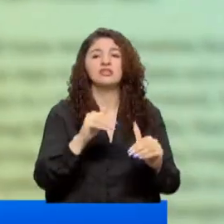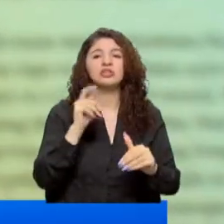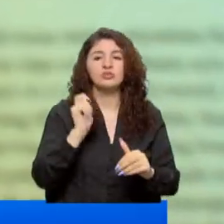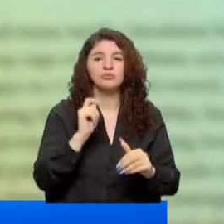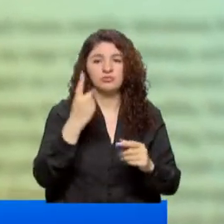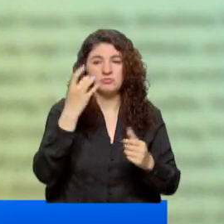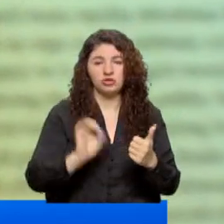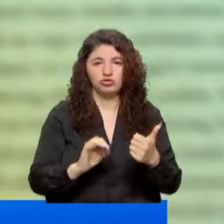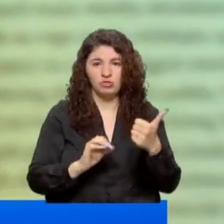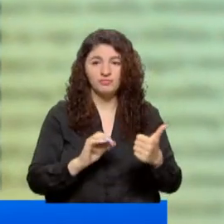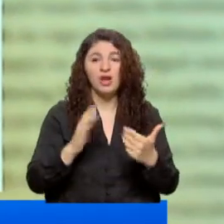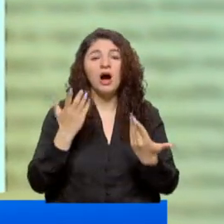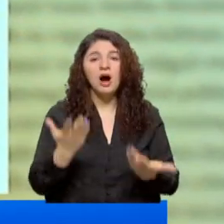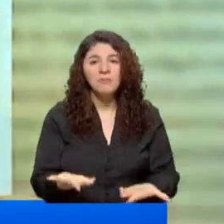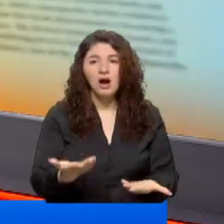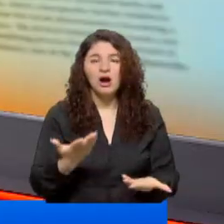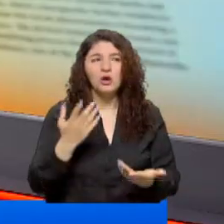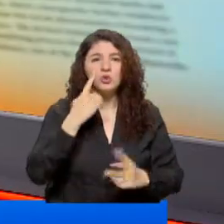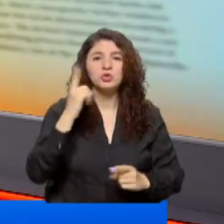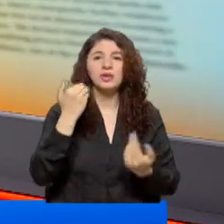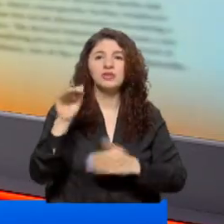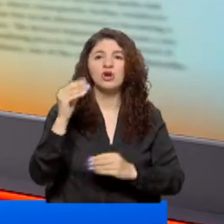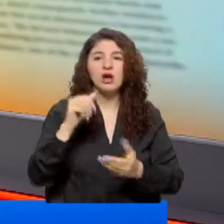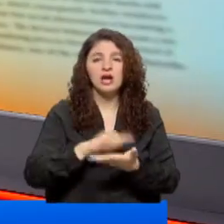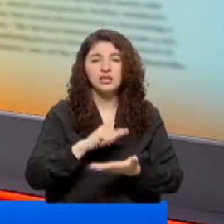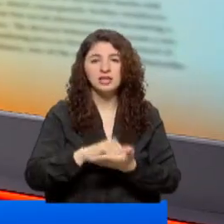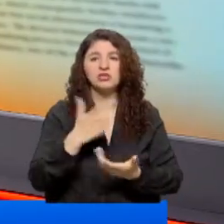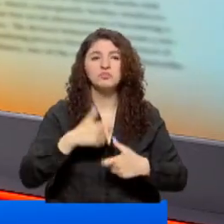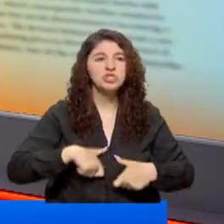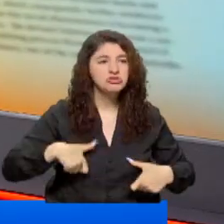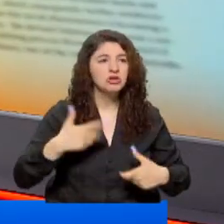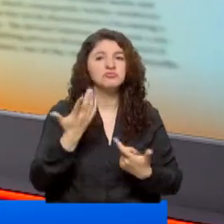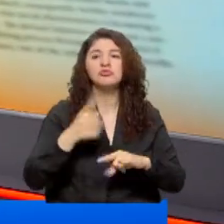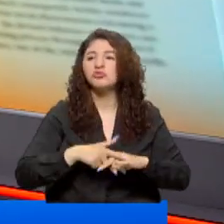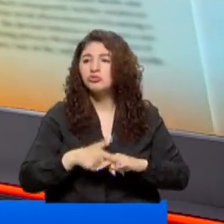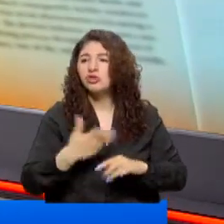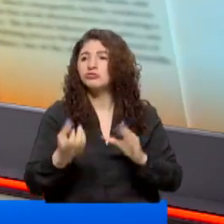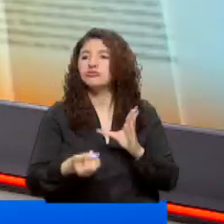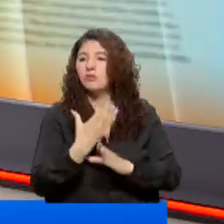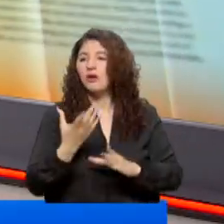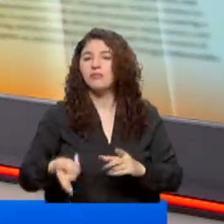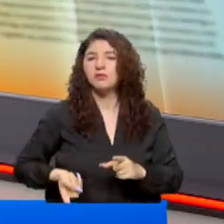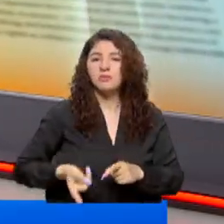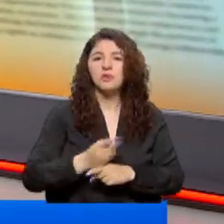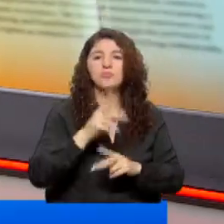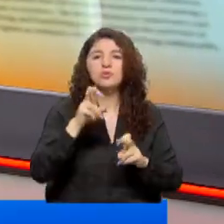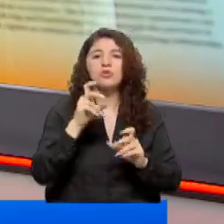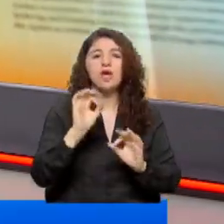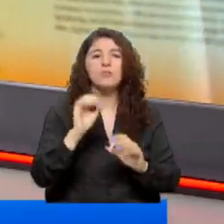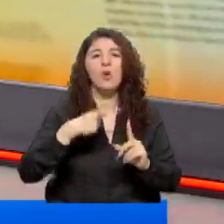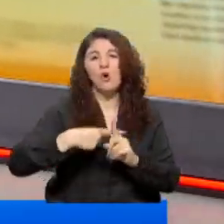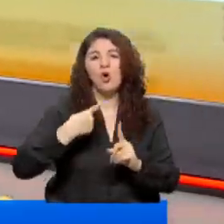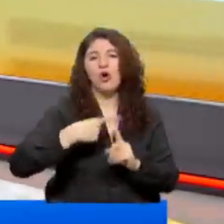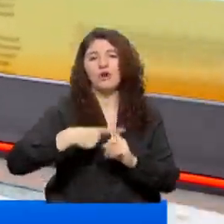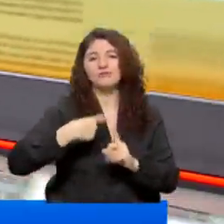desteklenecek diye başlıyor fakat hükümeti destekleyen gazeteler de işte Milliyet olsun Hürriyet olsun sabah olsun bu konu hep